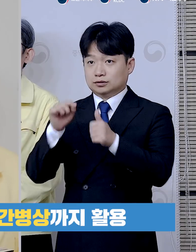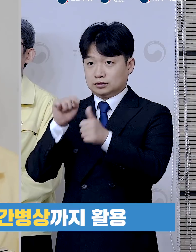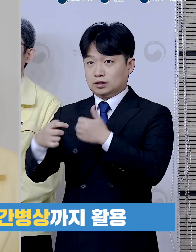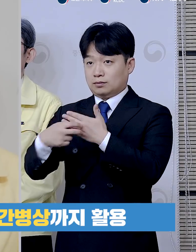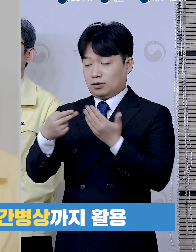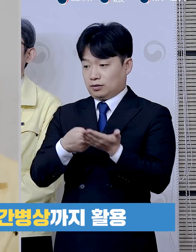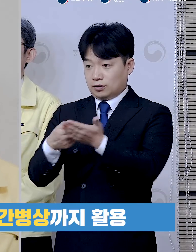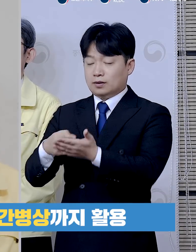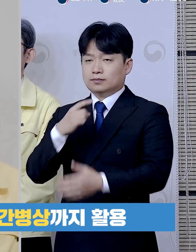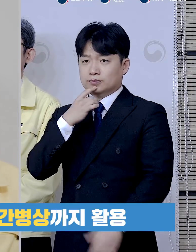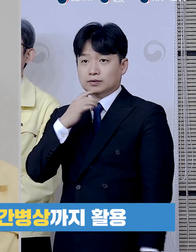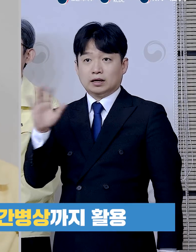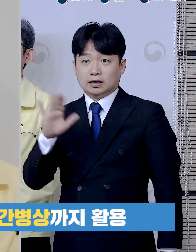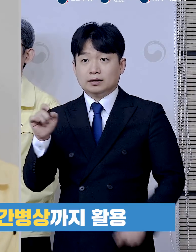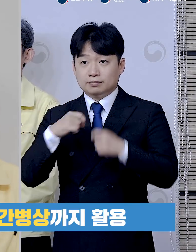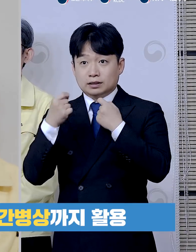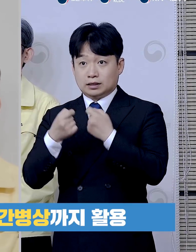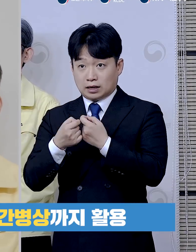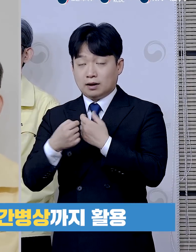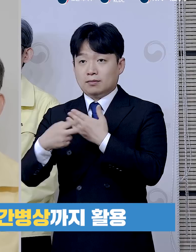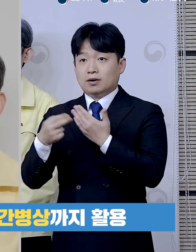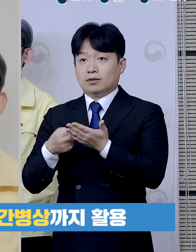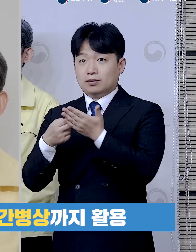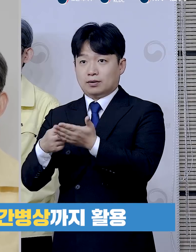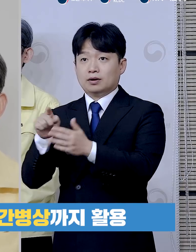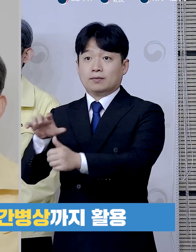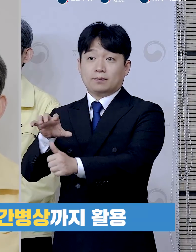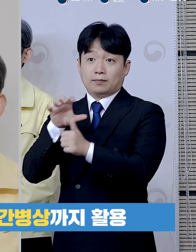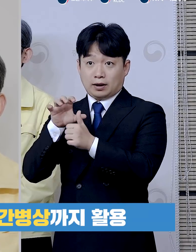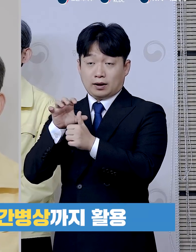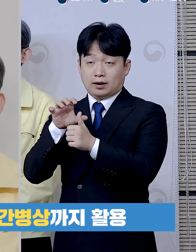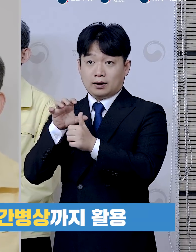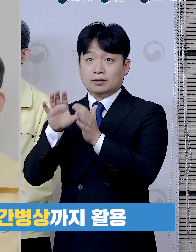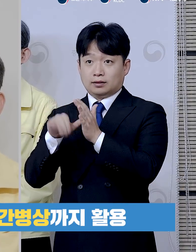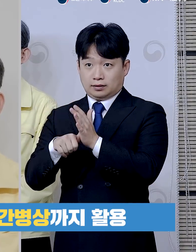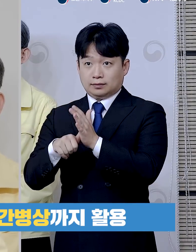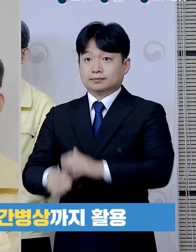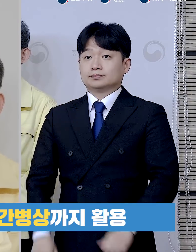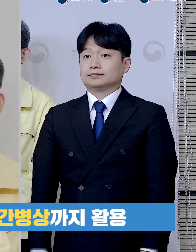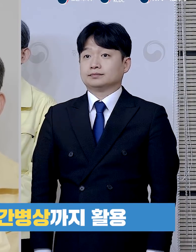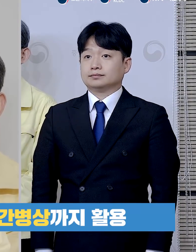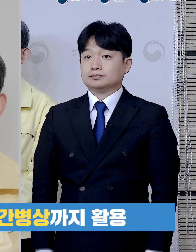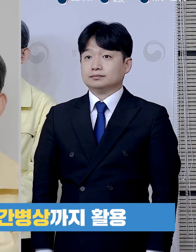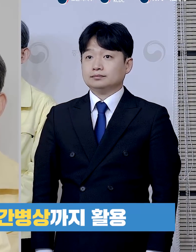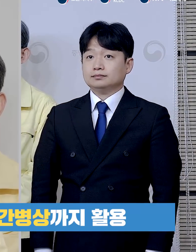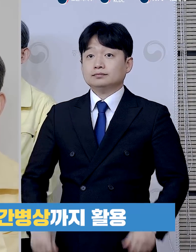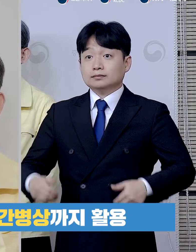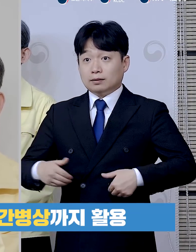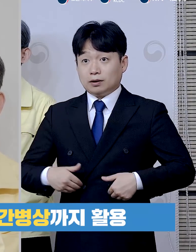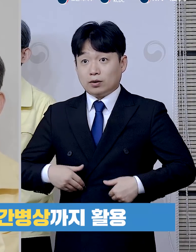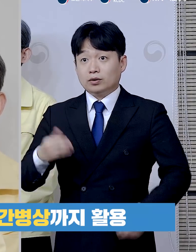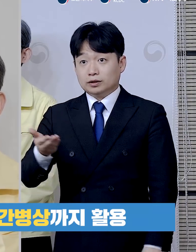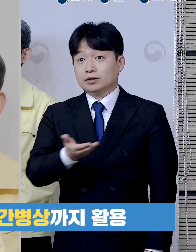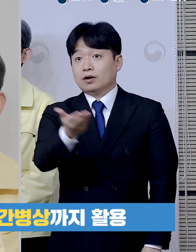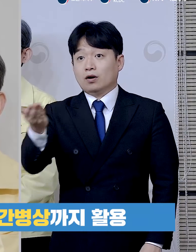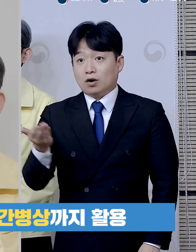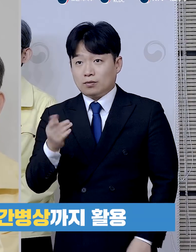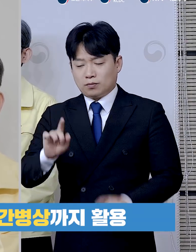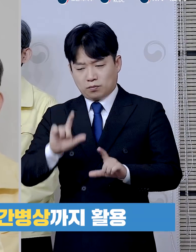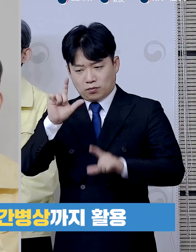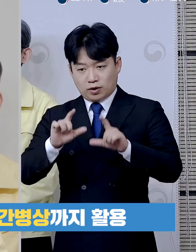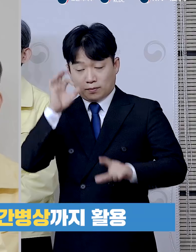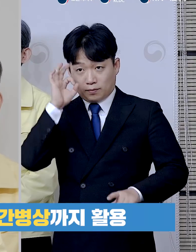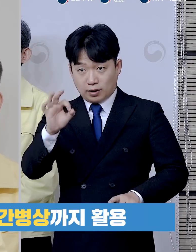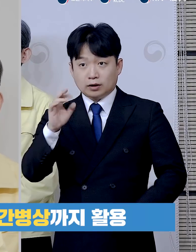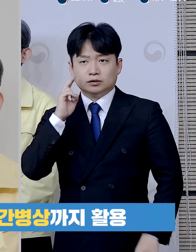그 말씀하신 대로 국가 지정 격리 병상만이 아니라 민간 병상까지 활용해서 필요할 경우에 여러분들